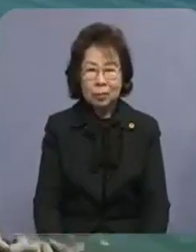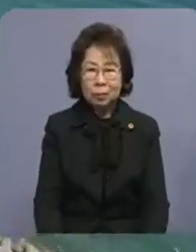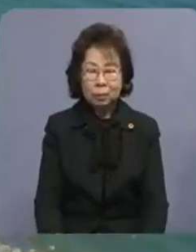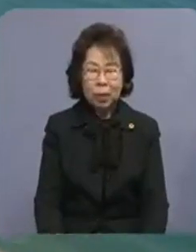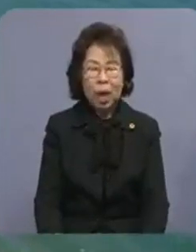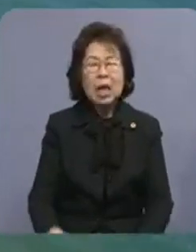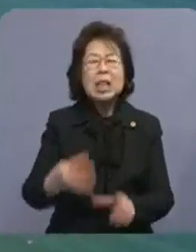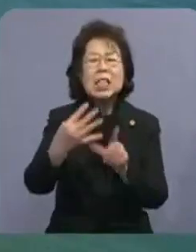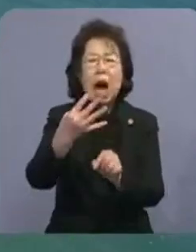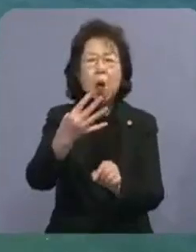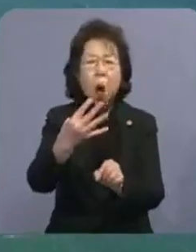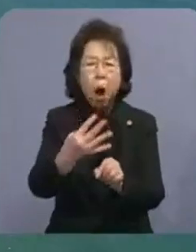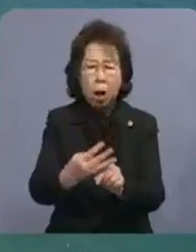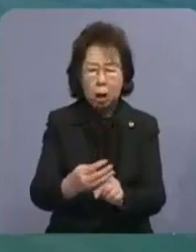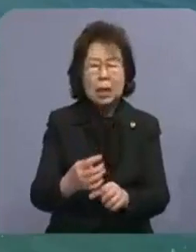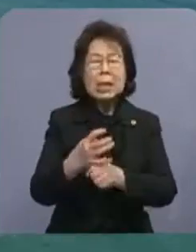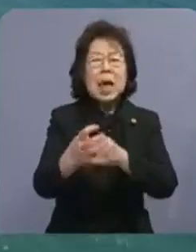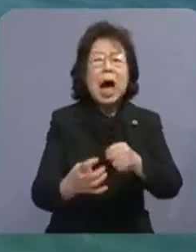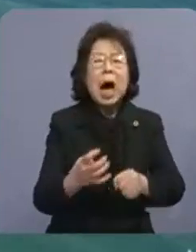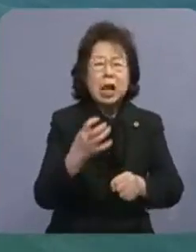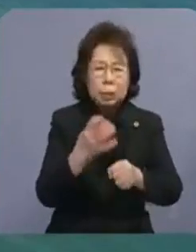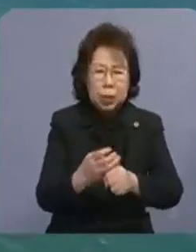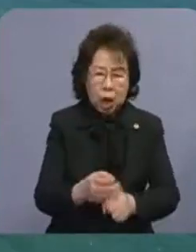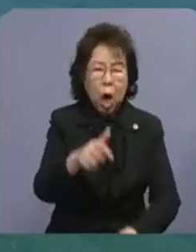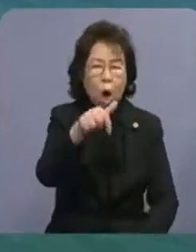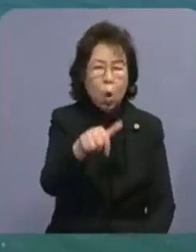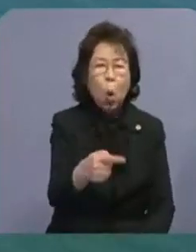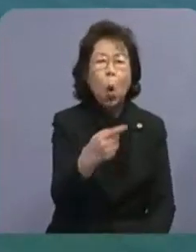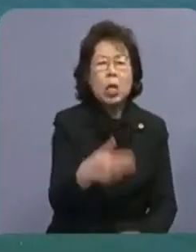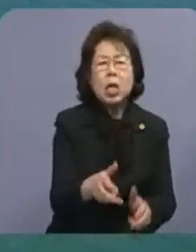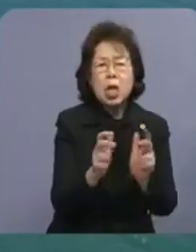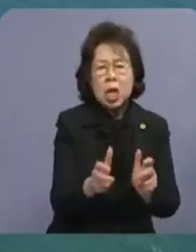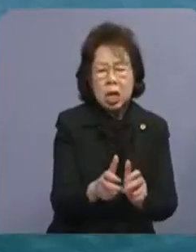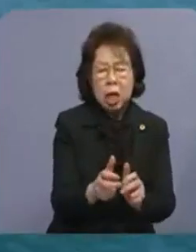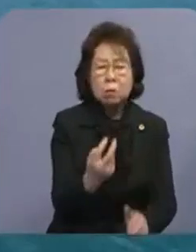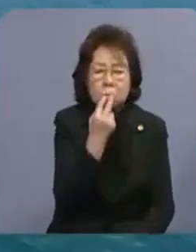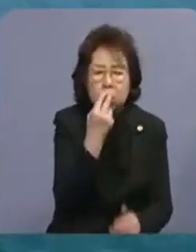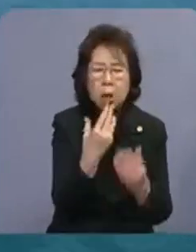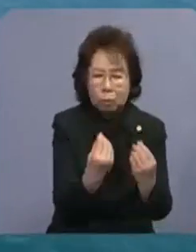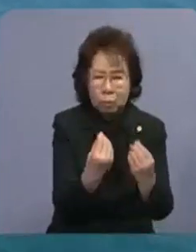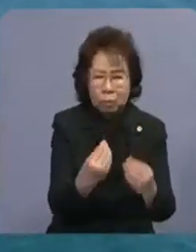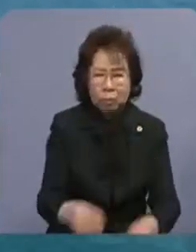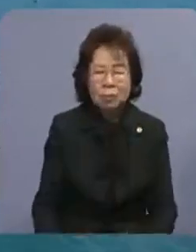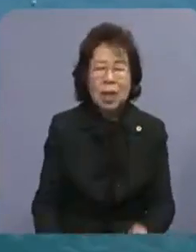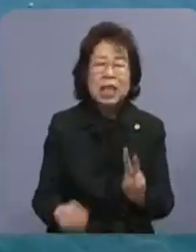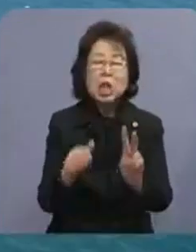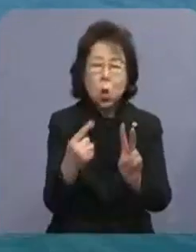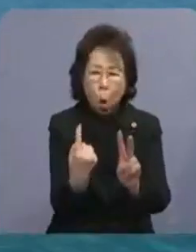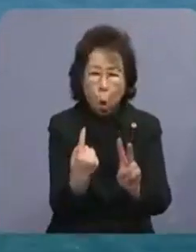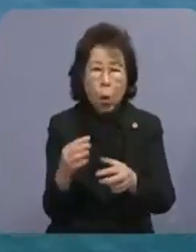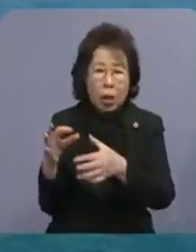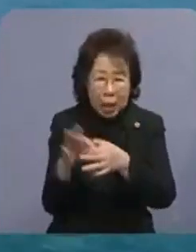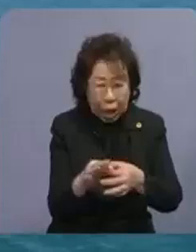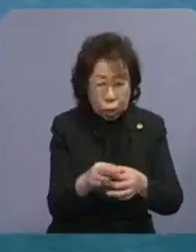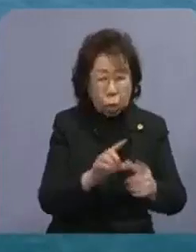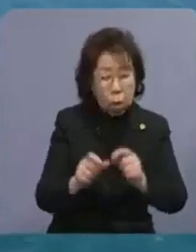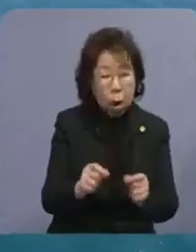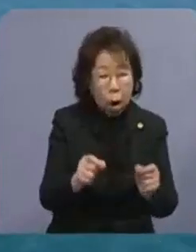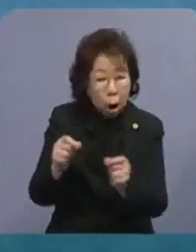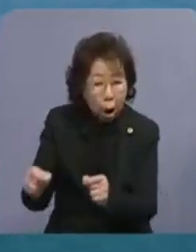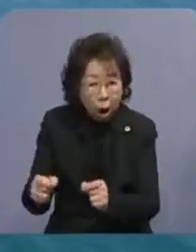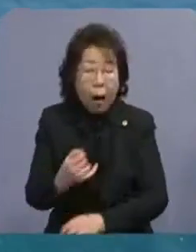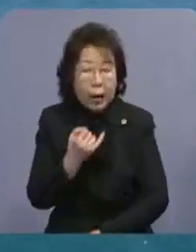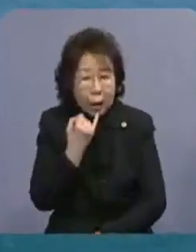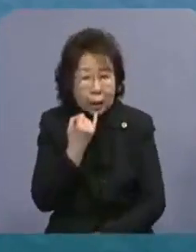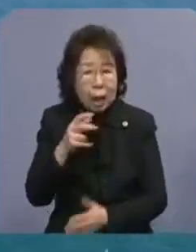오늘은 4월이면 40년인 고리 2호기 설계 수명이 끝납니다 고리 2호기를 두고 더 쓰는데 문제가